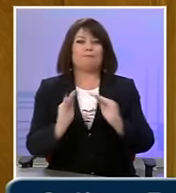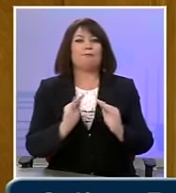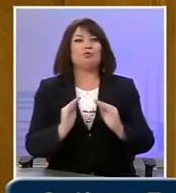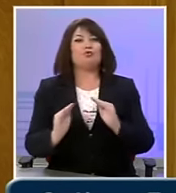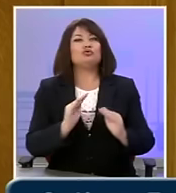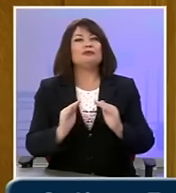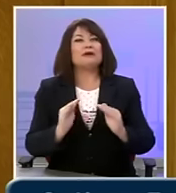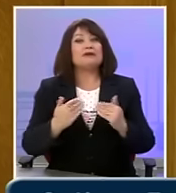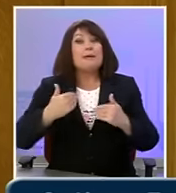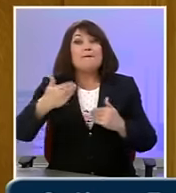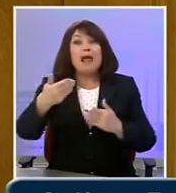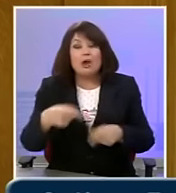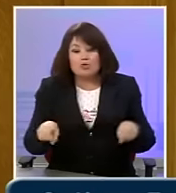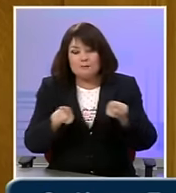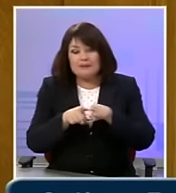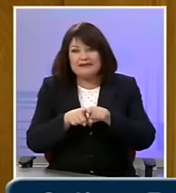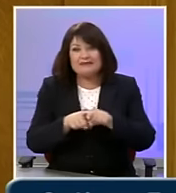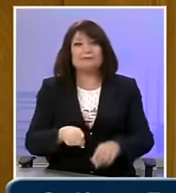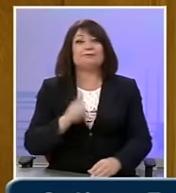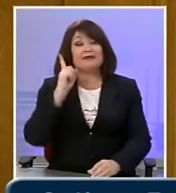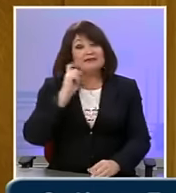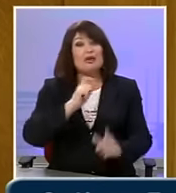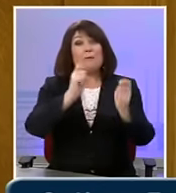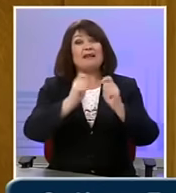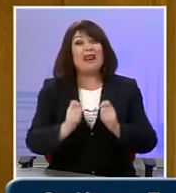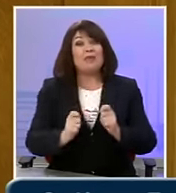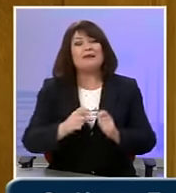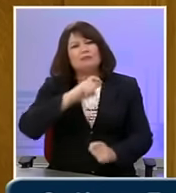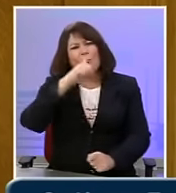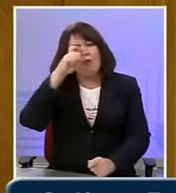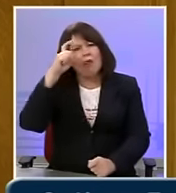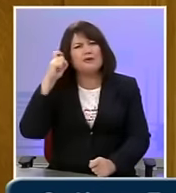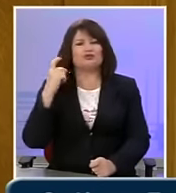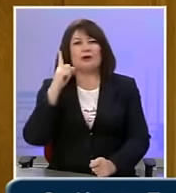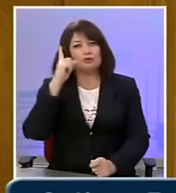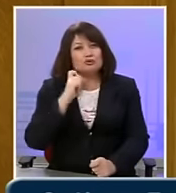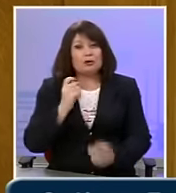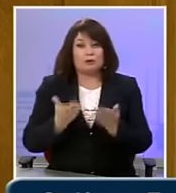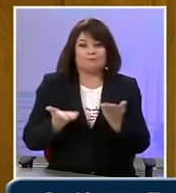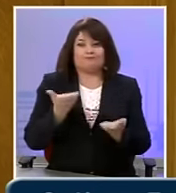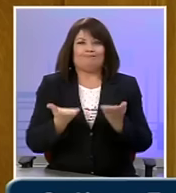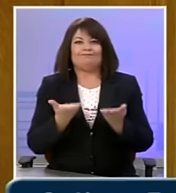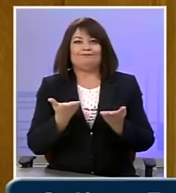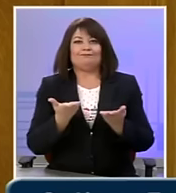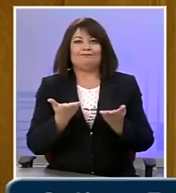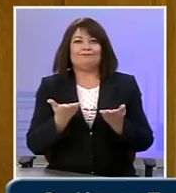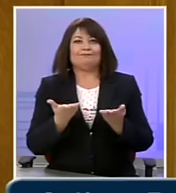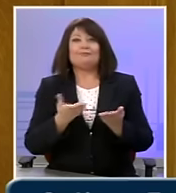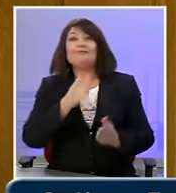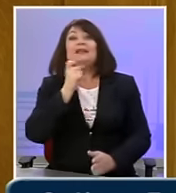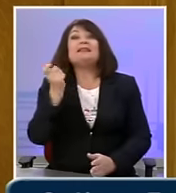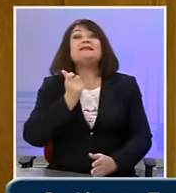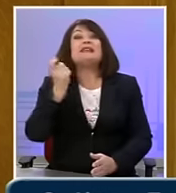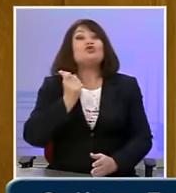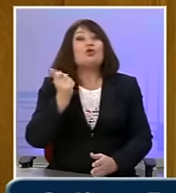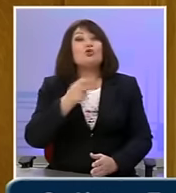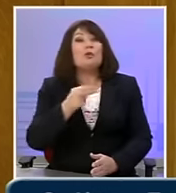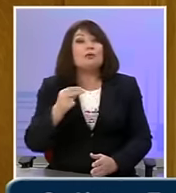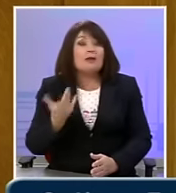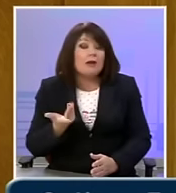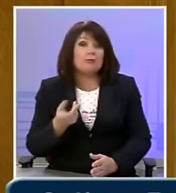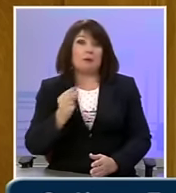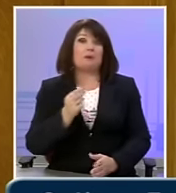κοινό μας μέλλον. Ξέρω ότι είναι πολύ δύσκολες οι μεταρρυθμίσεις, ιδιαίτερα για την εξισορρόπηση του συνταξιοδοτικού, για